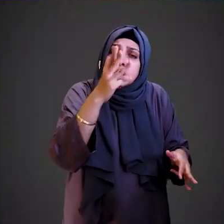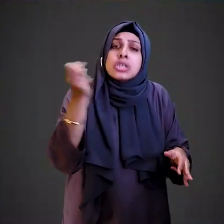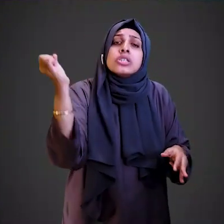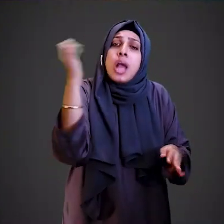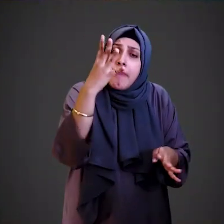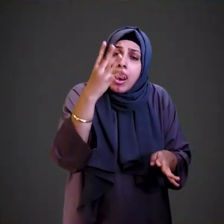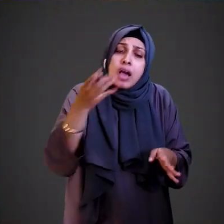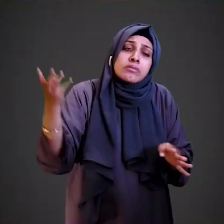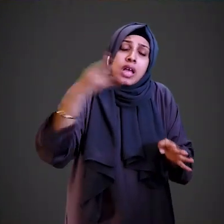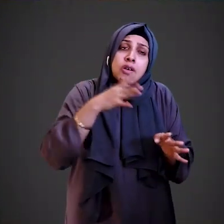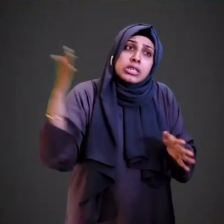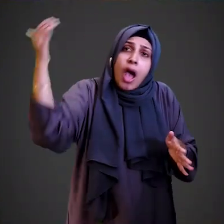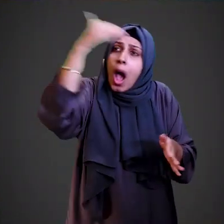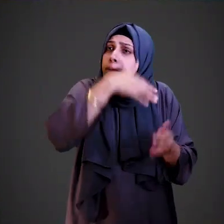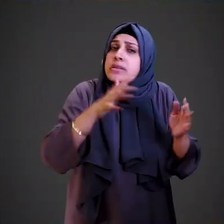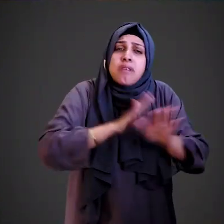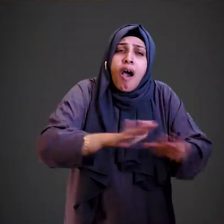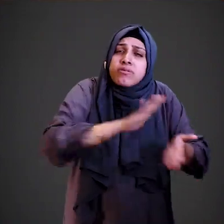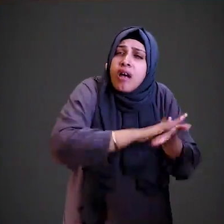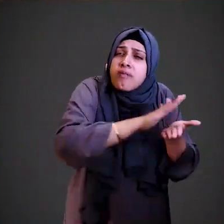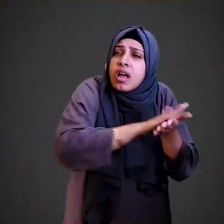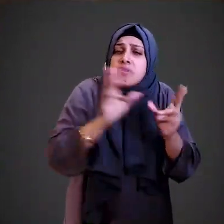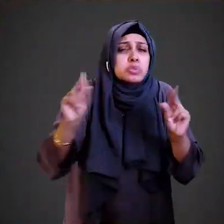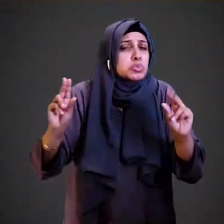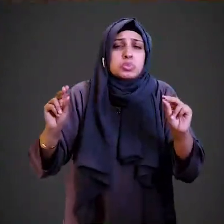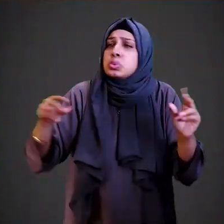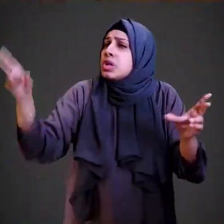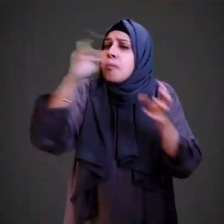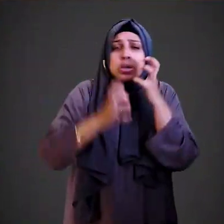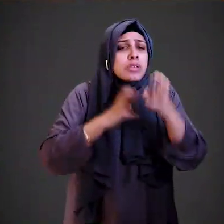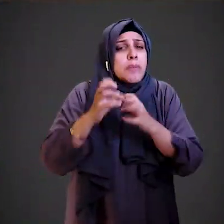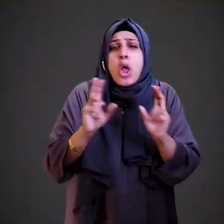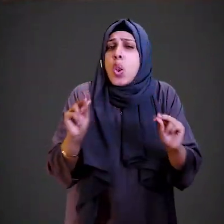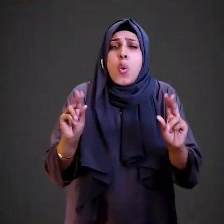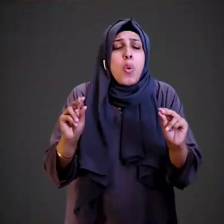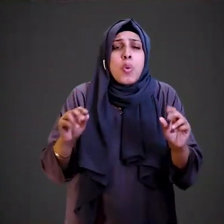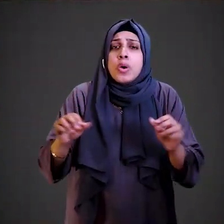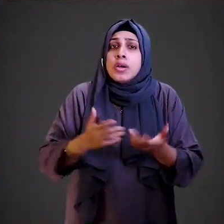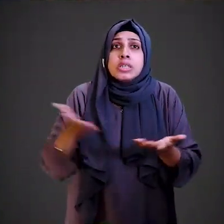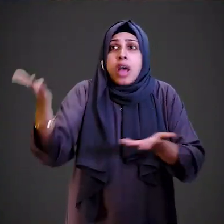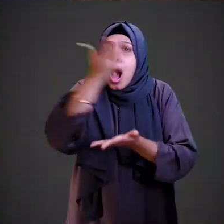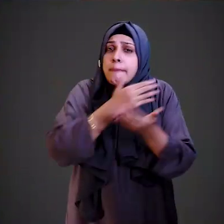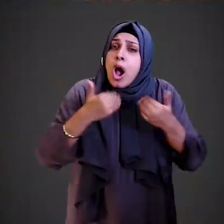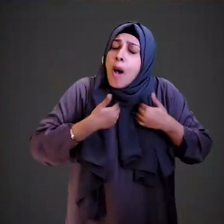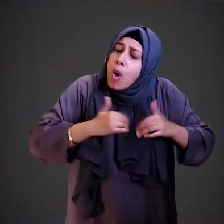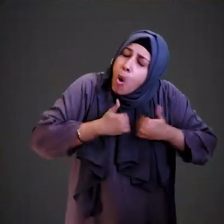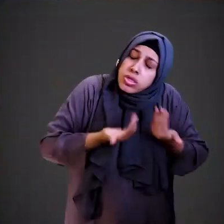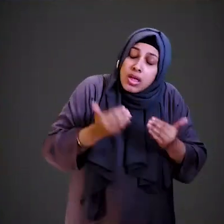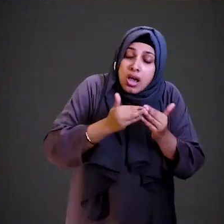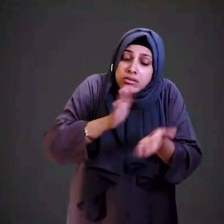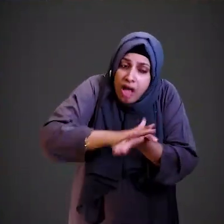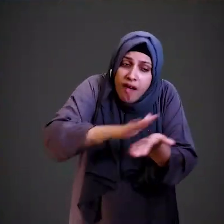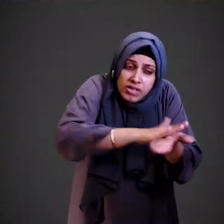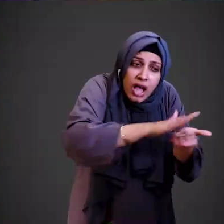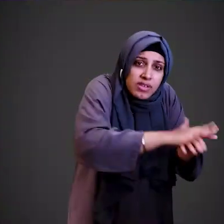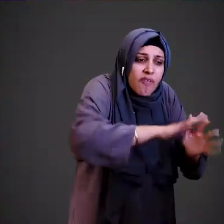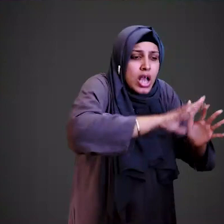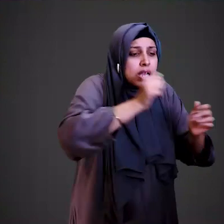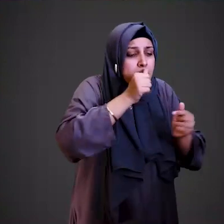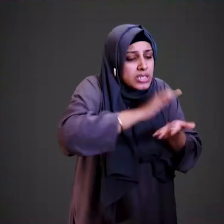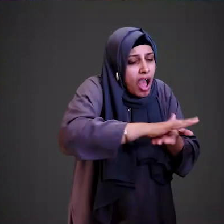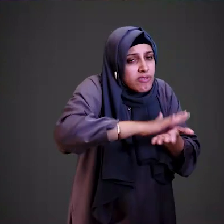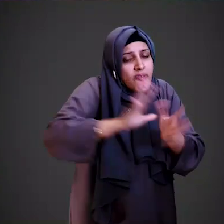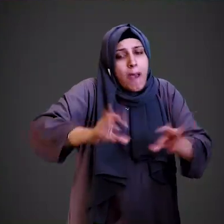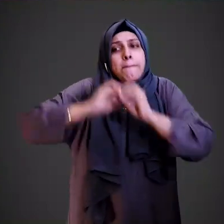भाई जो ना हिसाब किताब नहीं था, किसी ने कोई सफाई नहीं करवाई, कोई इंतज़ामिया कुछ नहीं आई, लोगों ने अपने घरों से कचरा वगैरह निकाल के बाहर गलियों की तरफ फेंक दिया।